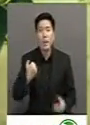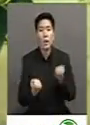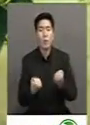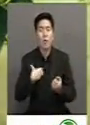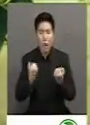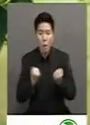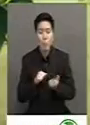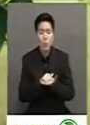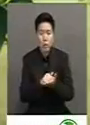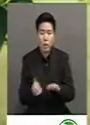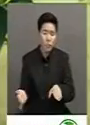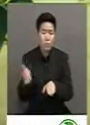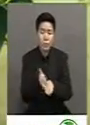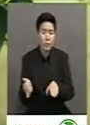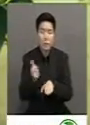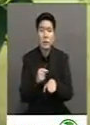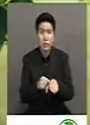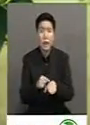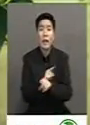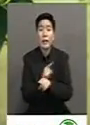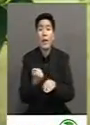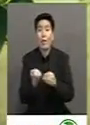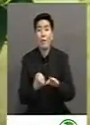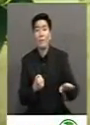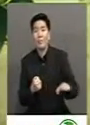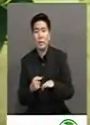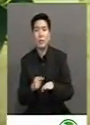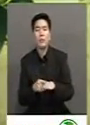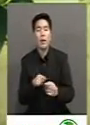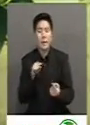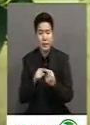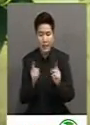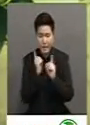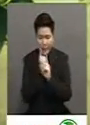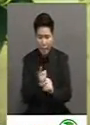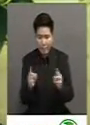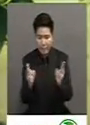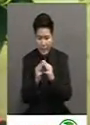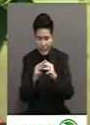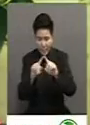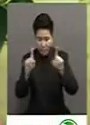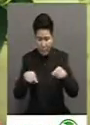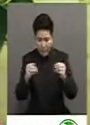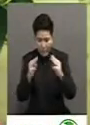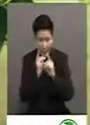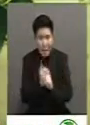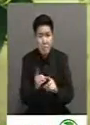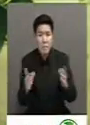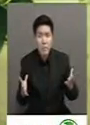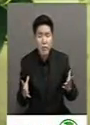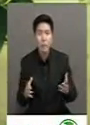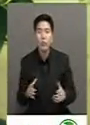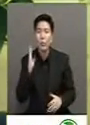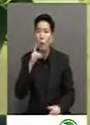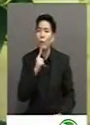ยากได้รถเพื่อมาใช้บริการแต่การเอามาถ้ามันไม่ตรงไปตามสัญญาไม่ไปตรงไปตามระเบียบก็มันจะเกิดปัญห